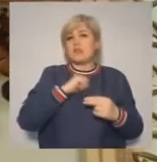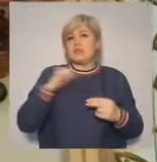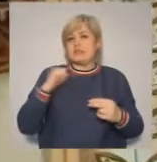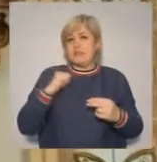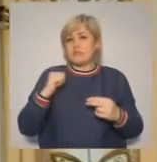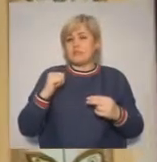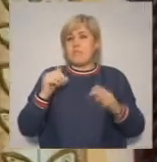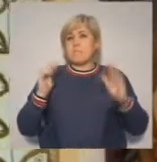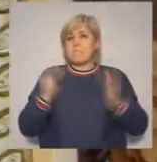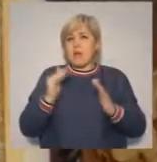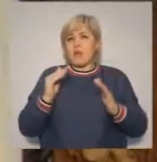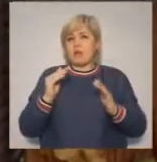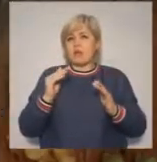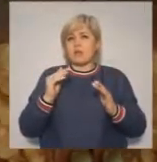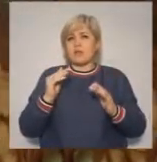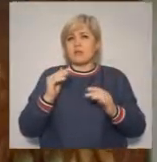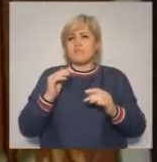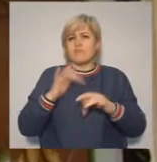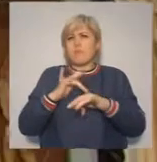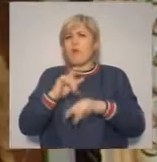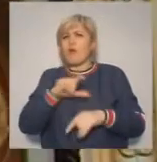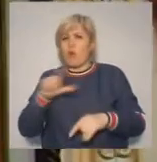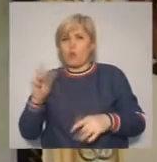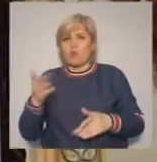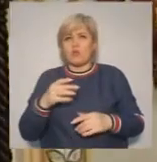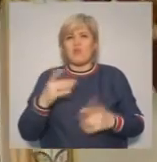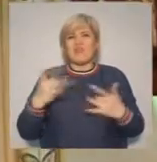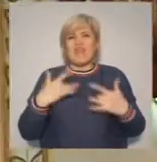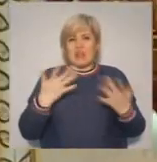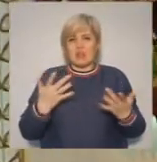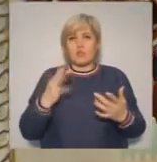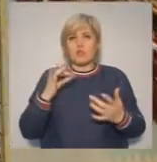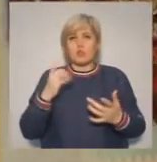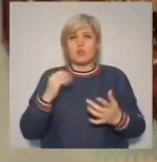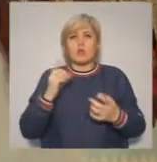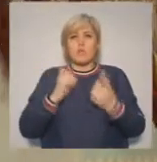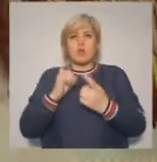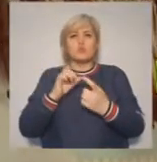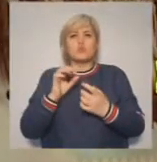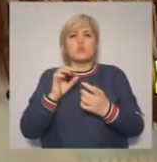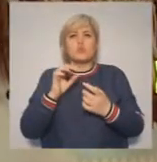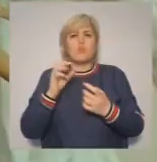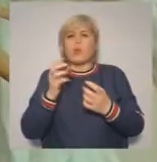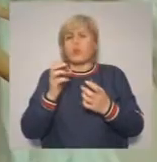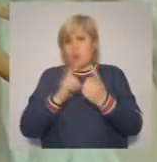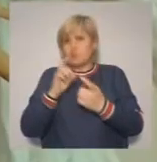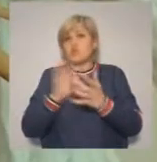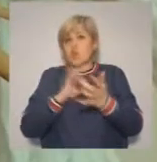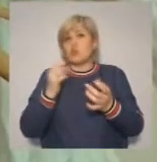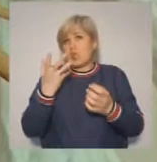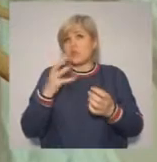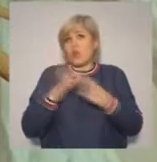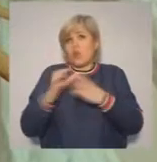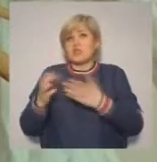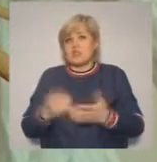любая фальшь сразу чувствуется зрителям, особенно юным. За внимание самых маленьких поклонников театра в Югре борются